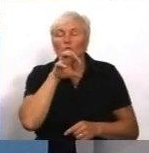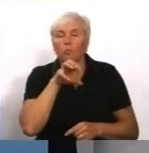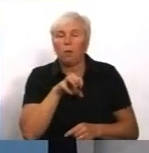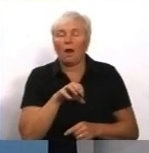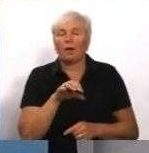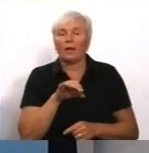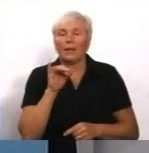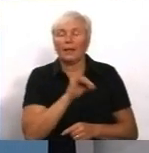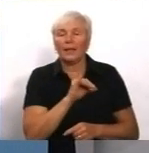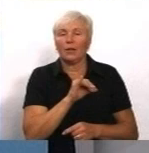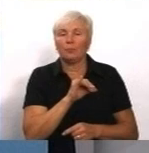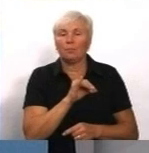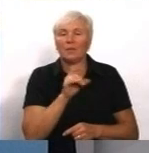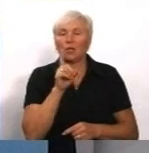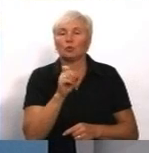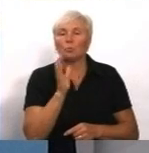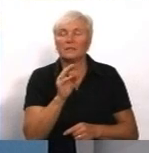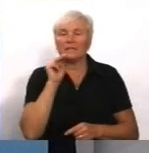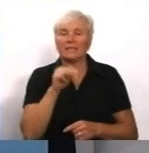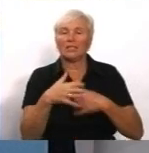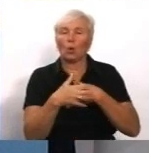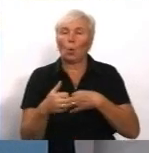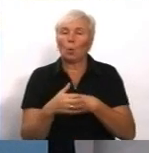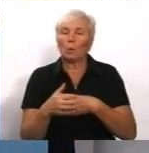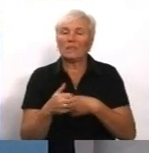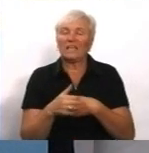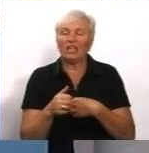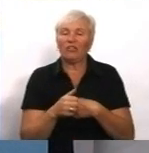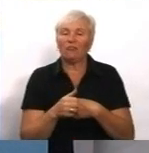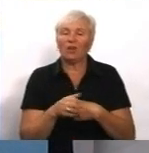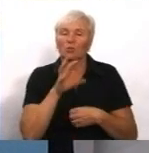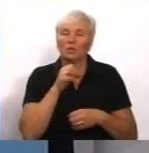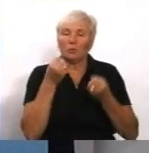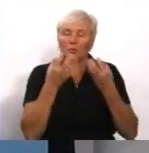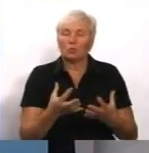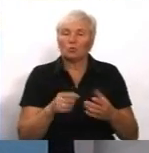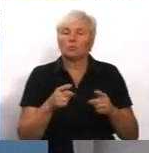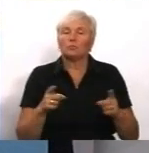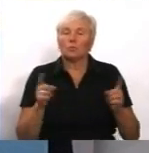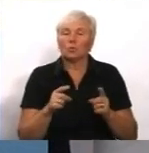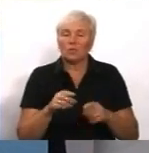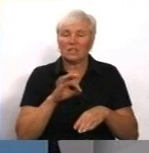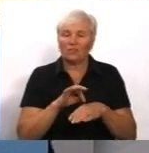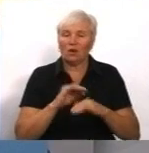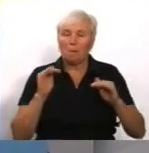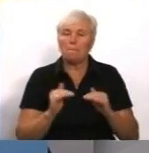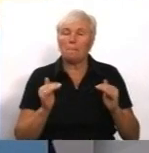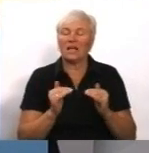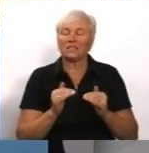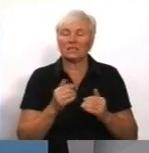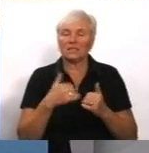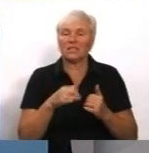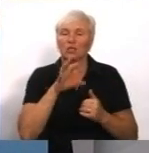і 150 тисяч котів. З собаками простіше, тому і захворювання там менше серед собак.